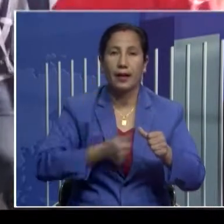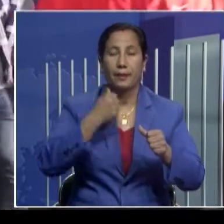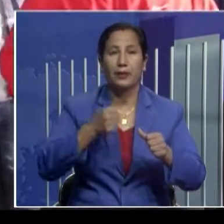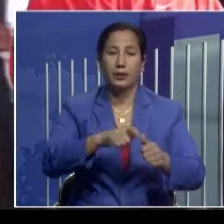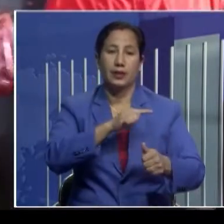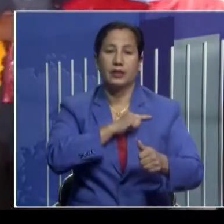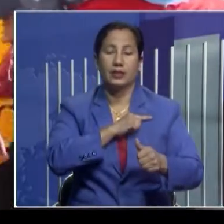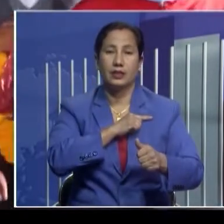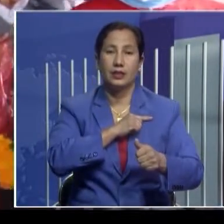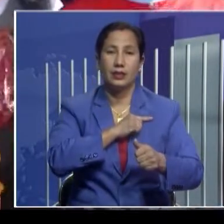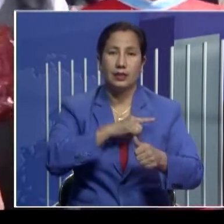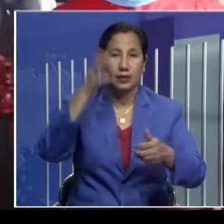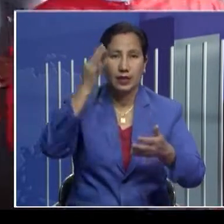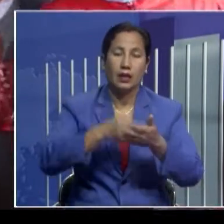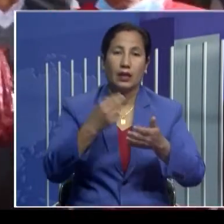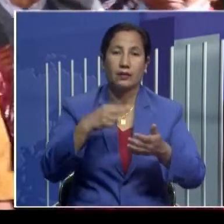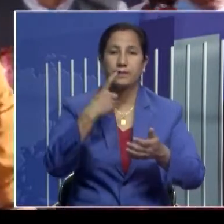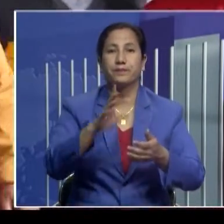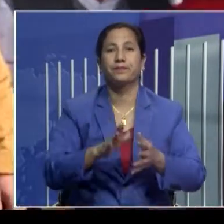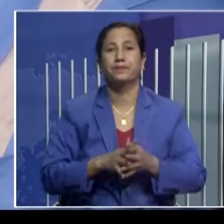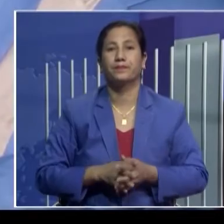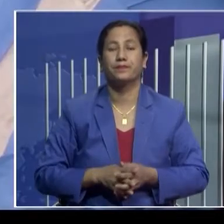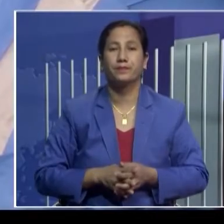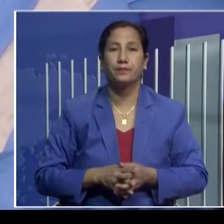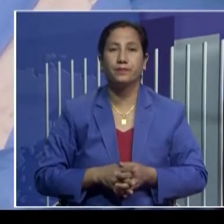निजी धारणा रहेको बताउनु भएको छ।